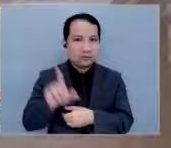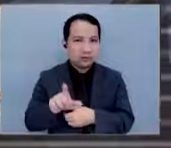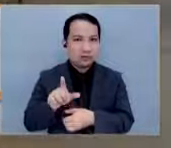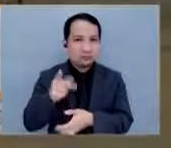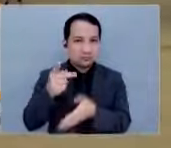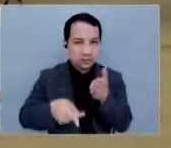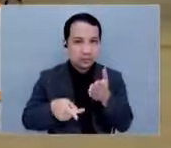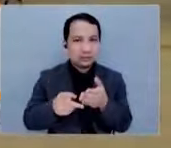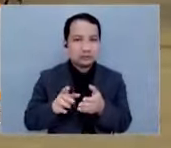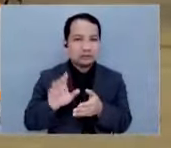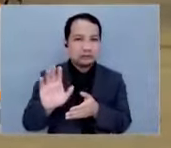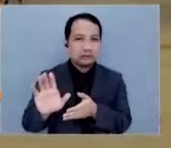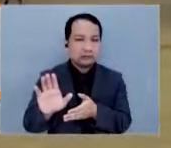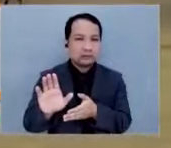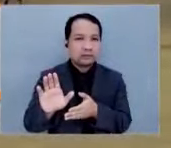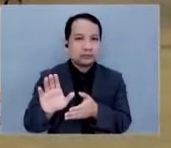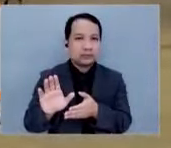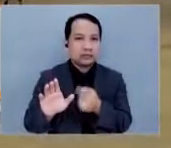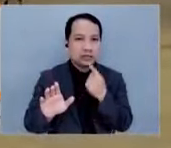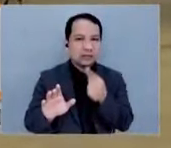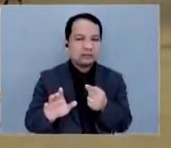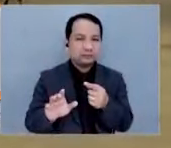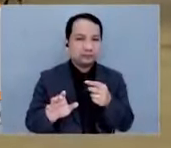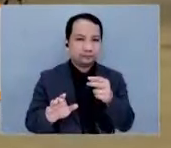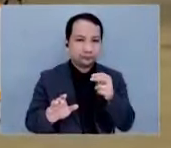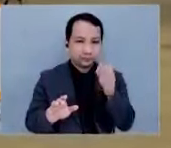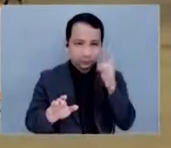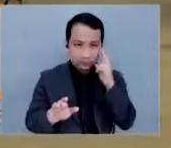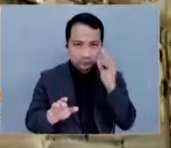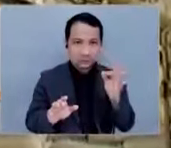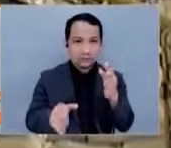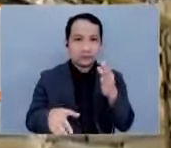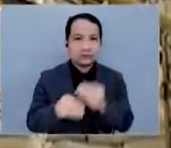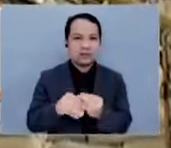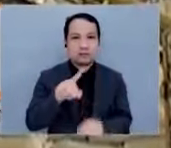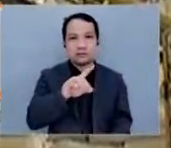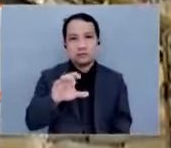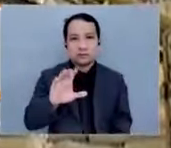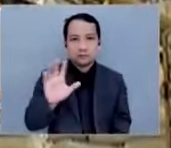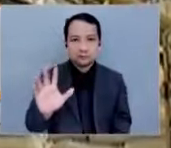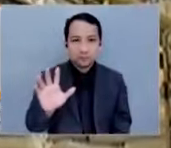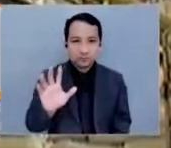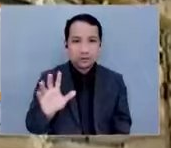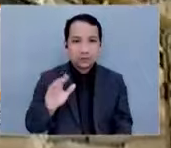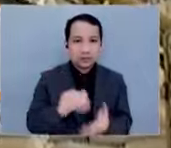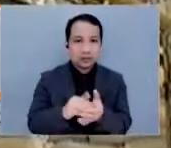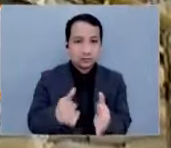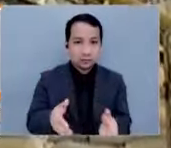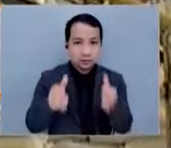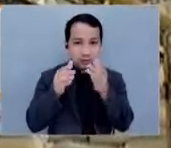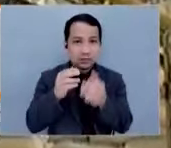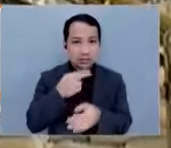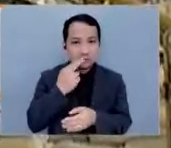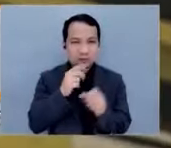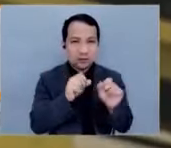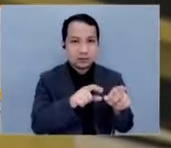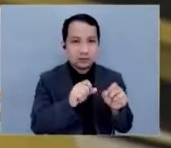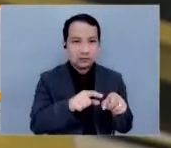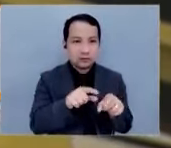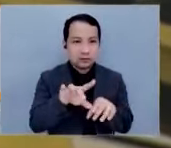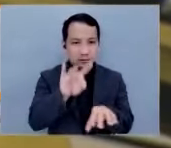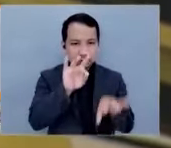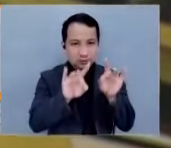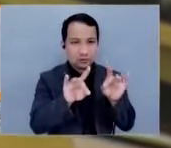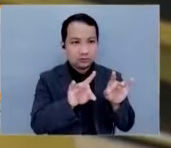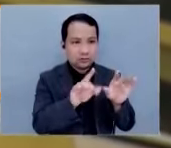ito. Ayon pa kay Tulfo, umabot sa 150,000 na sako ng bigas ang nabenta sa piling traders.